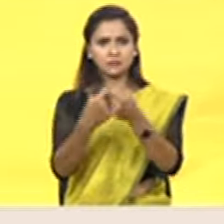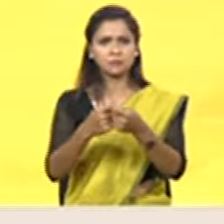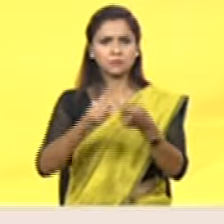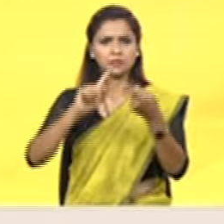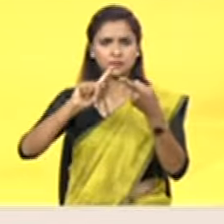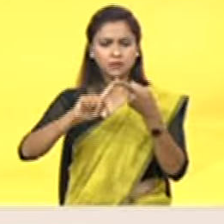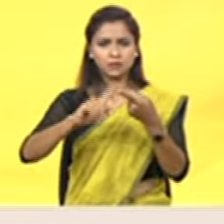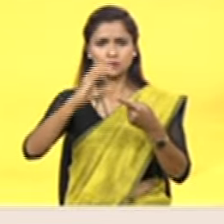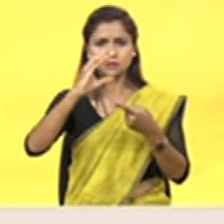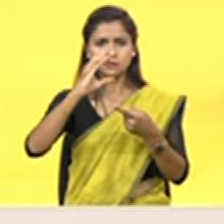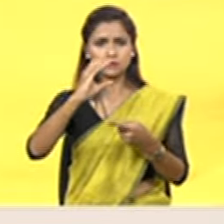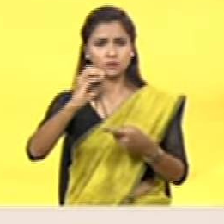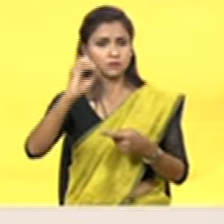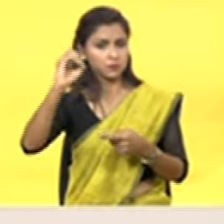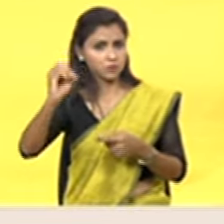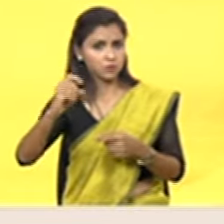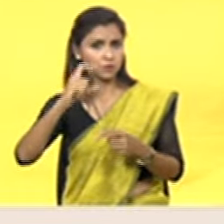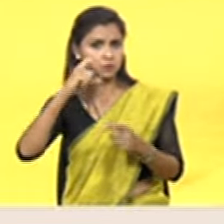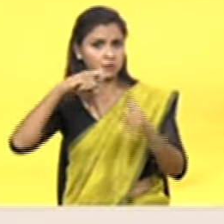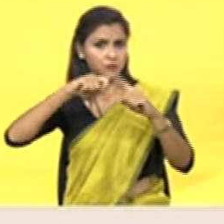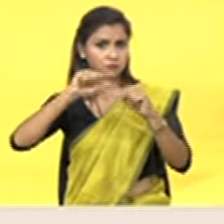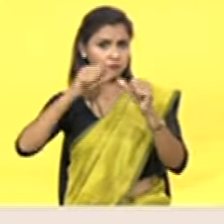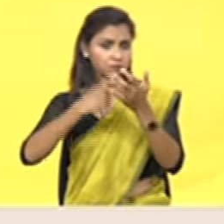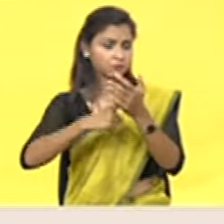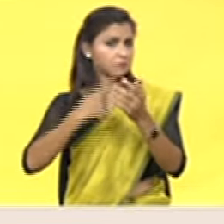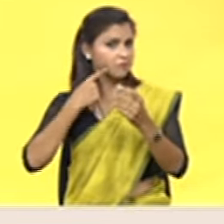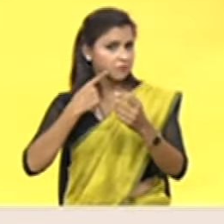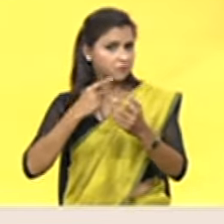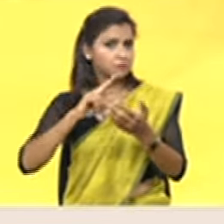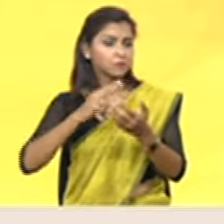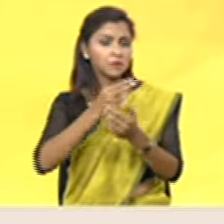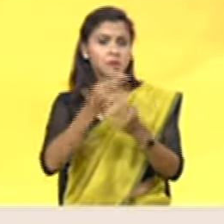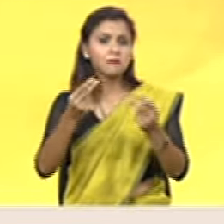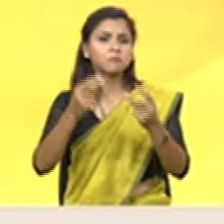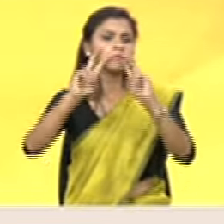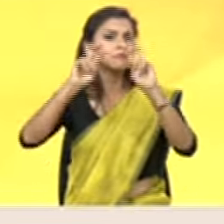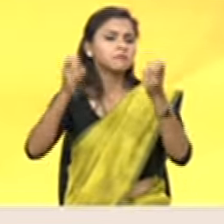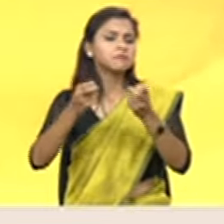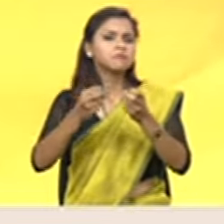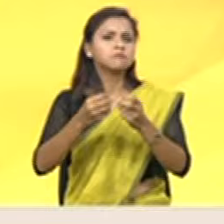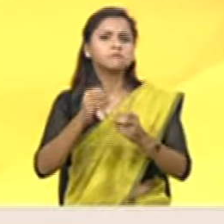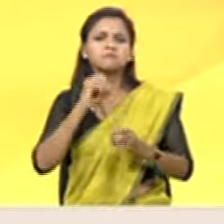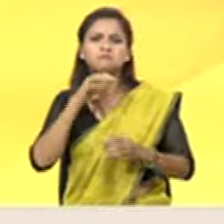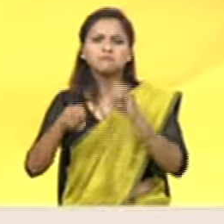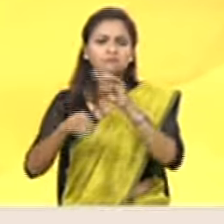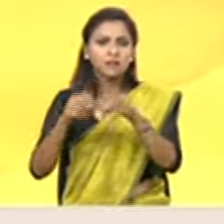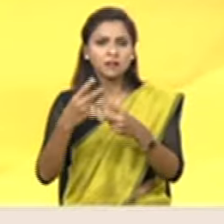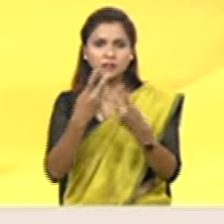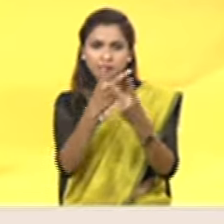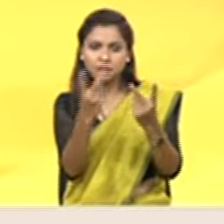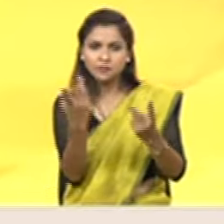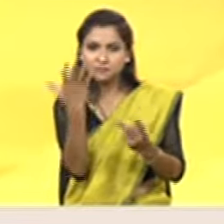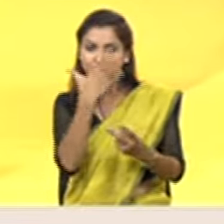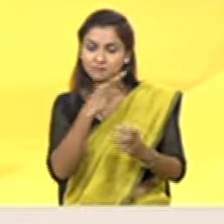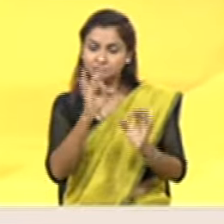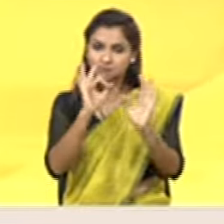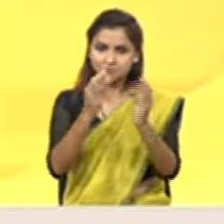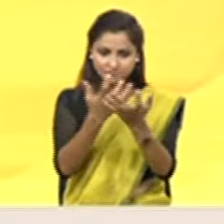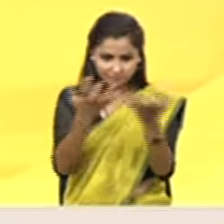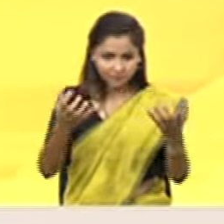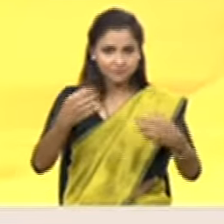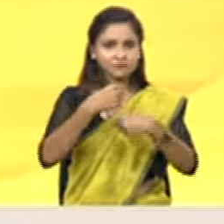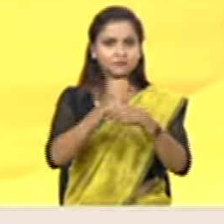कारी नाम से स्टार्टअप शुरू किया है यह प्लास्टिक वेस्ट से अलग-अलग खूबसूरत चीजें बनाते हैं